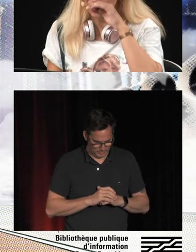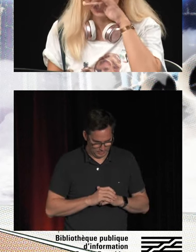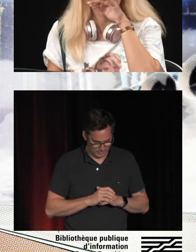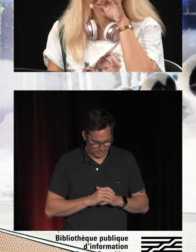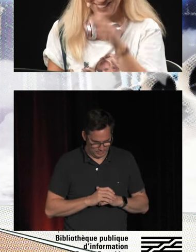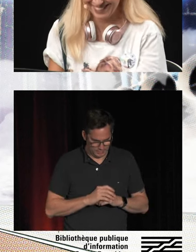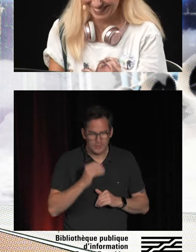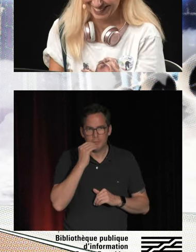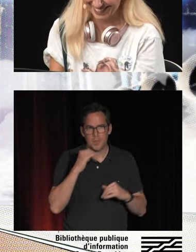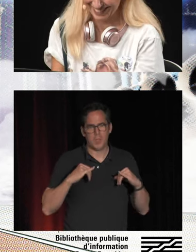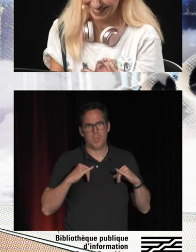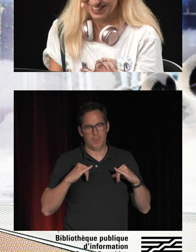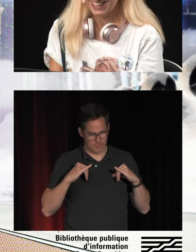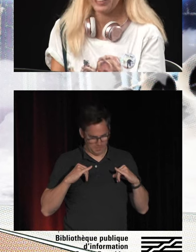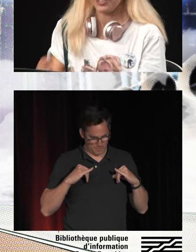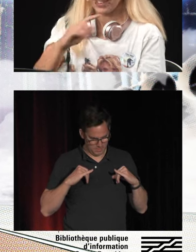Tranquille.